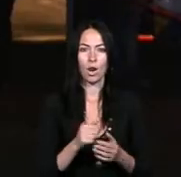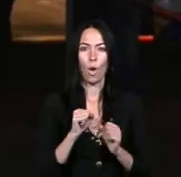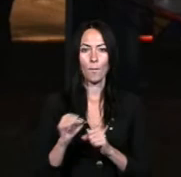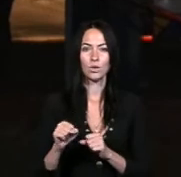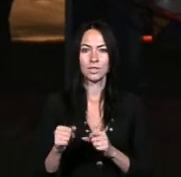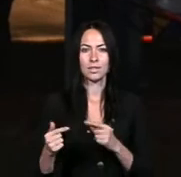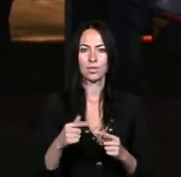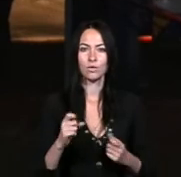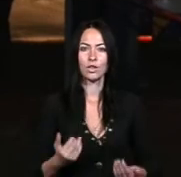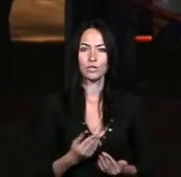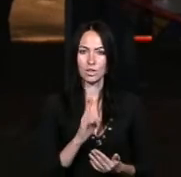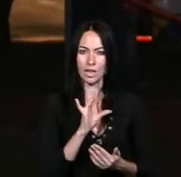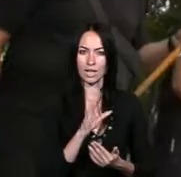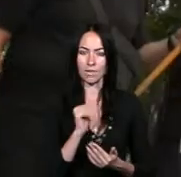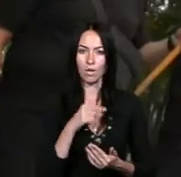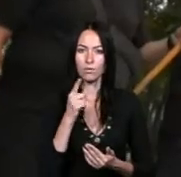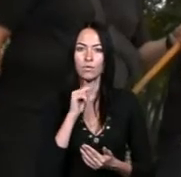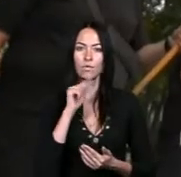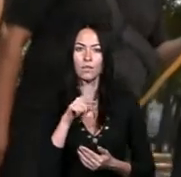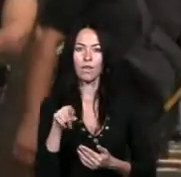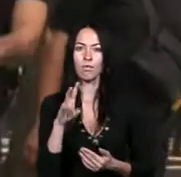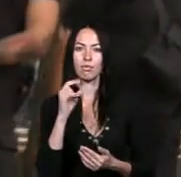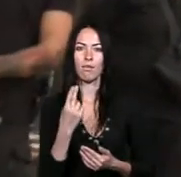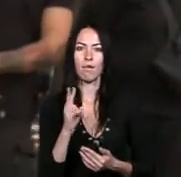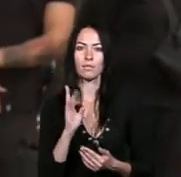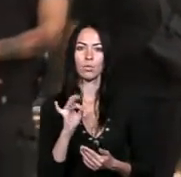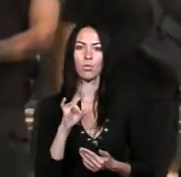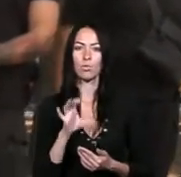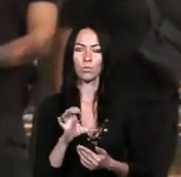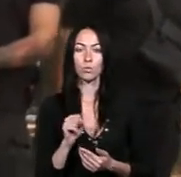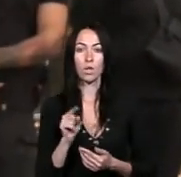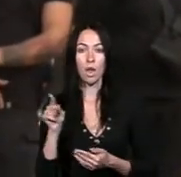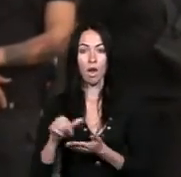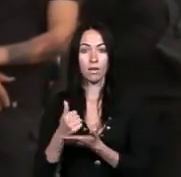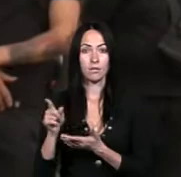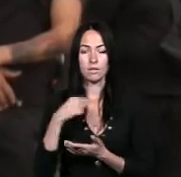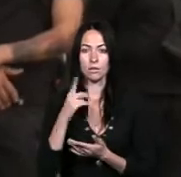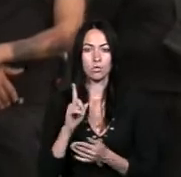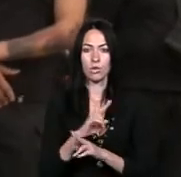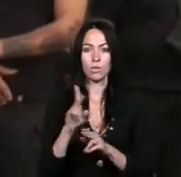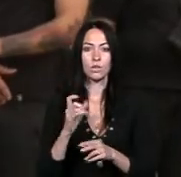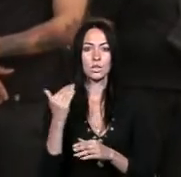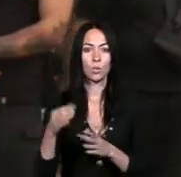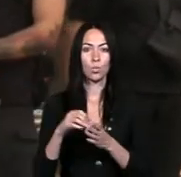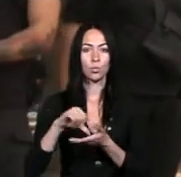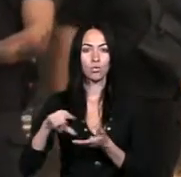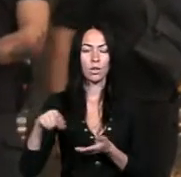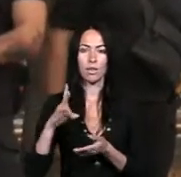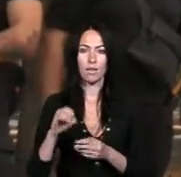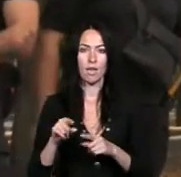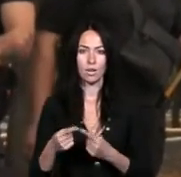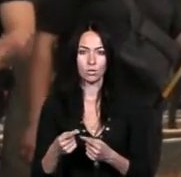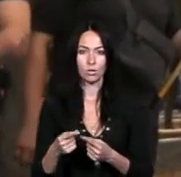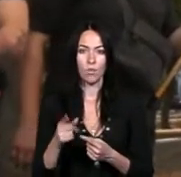звинувачував учасників нацкорпусу. Очільник харківського середку партії каже, нікого з їхніх учасників не арештовували. За грати потрапили